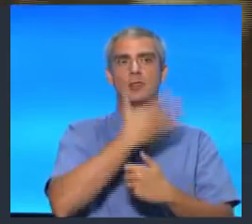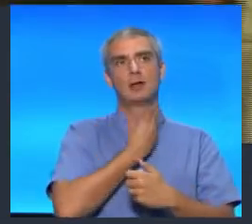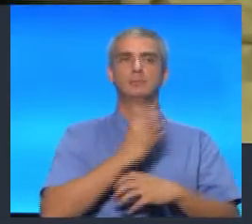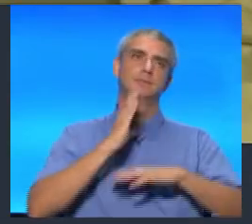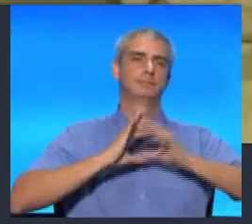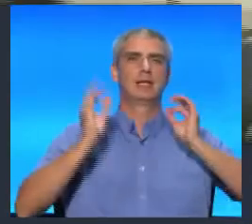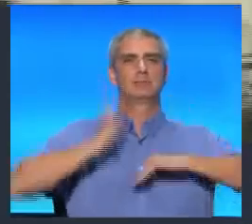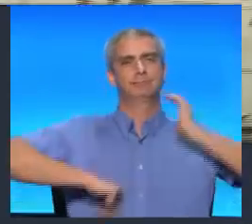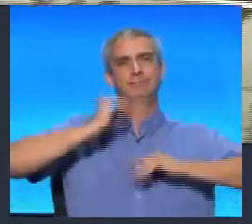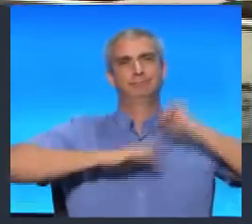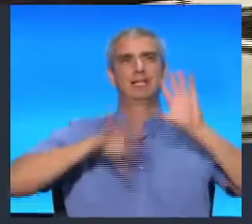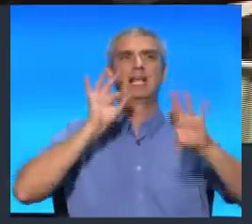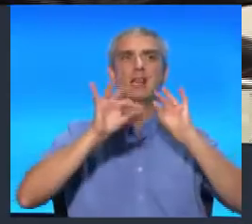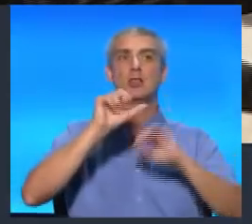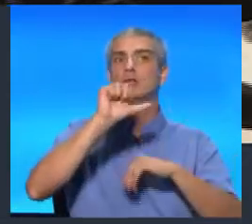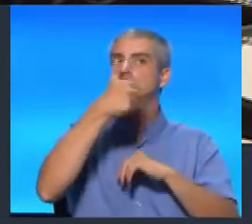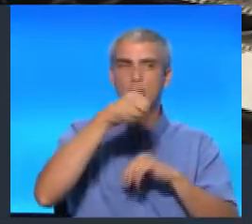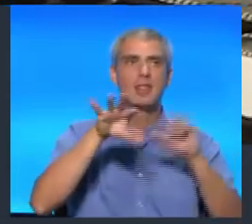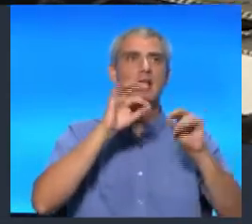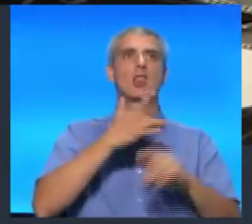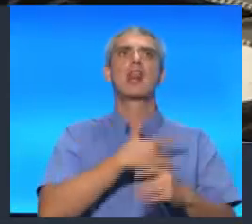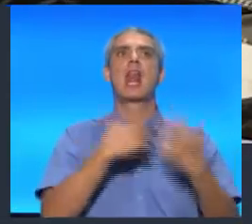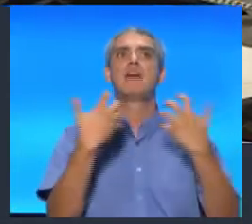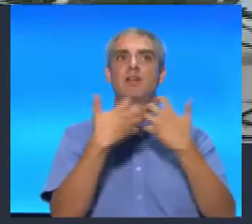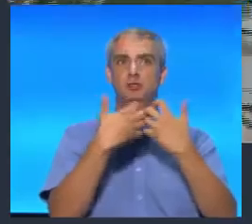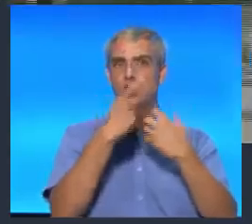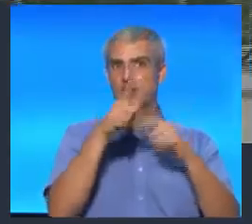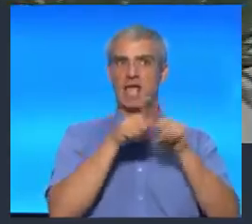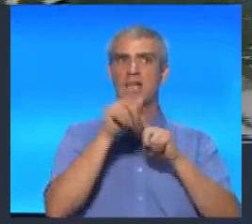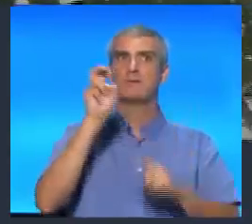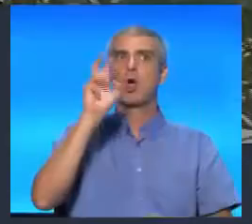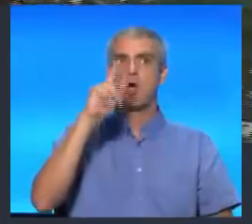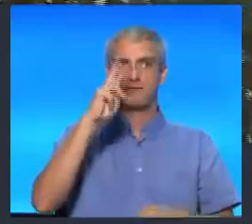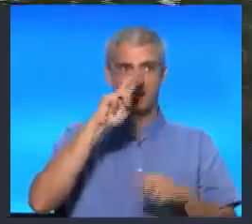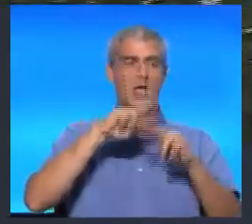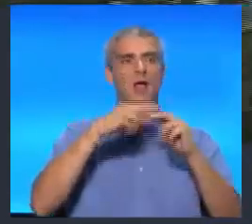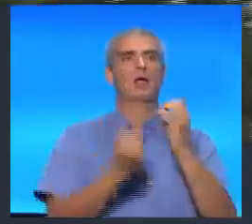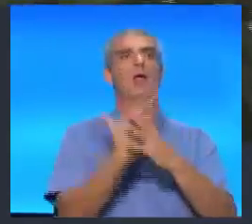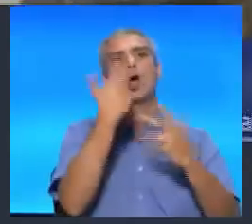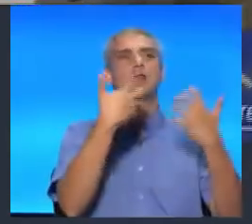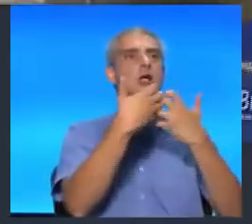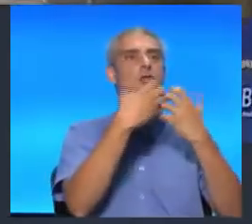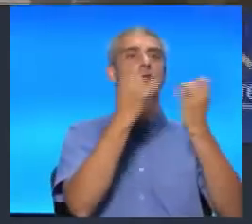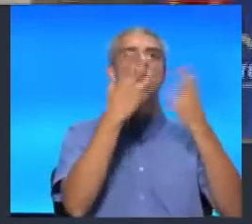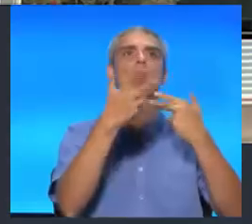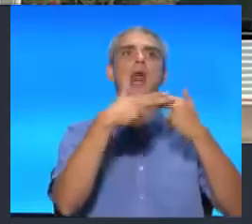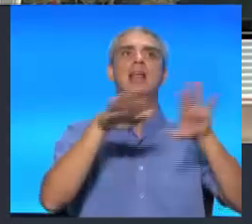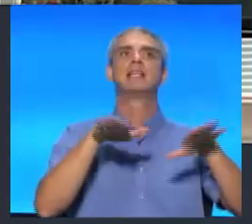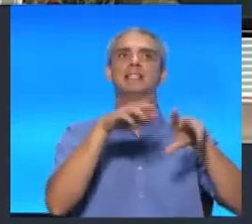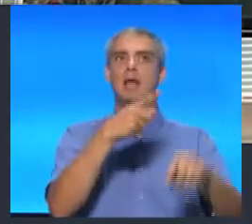מיד בבנייה. הראשון היה קניון לב אשדוד של האחים עופר, ומיד אחריו הוקם קניון אשדוד המפואר של ליד